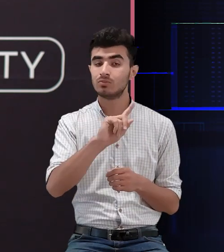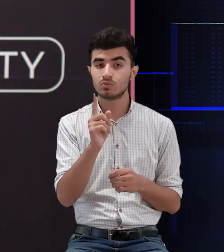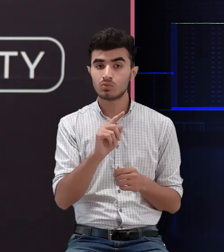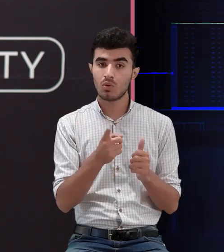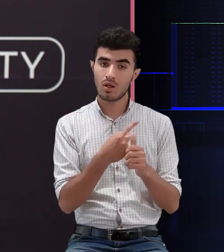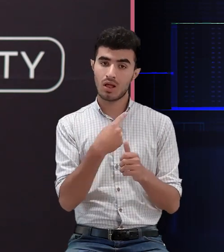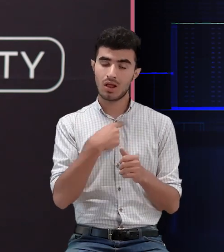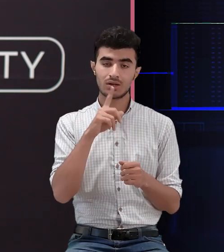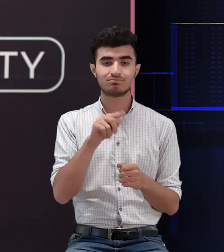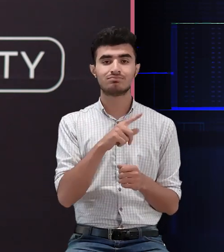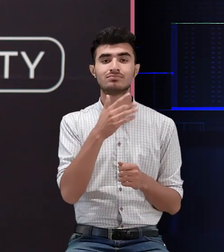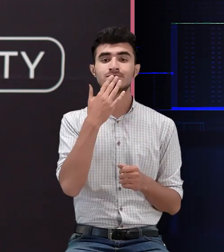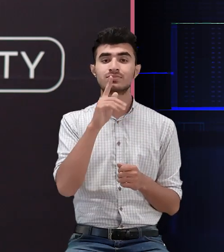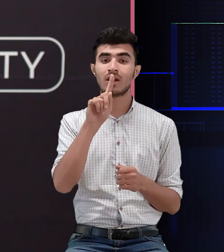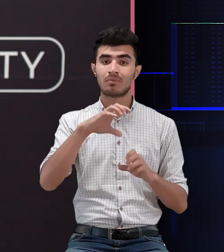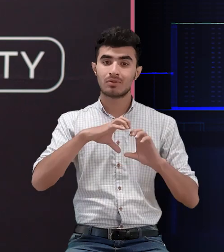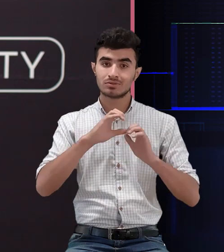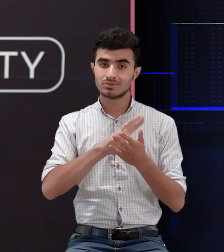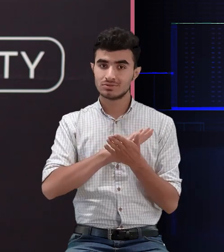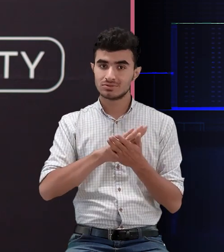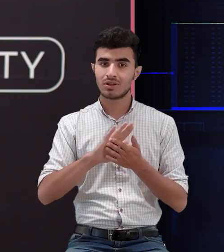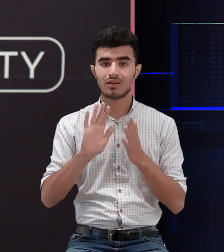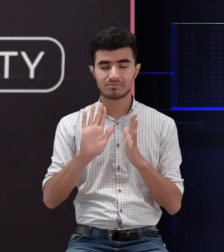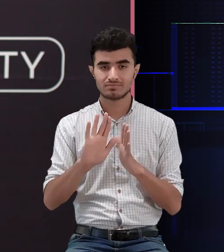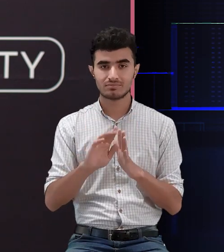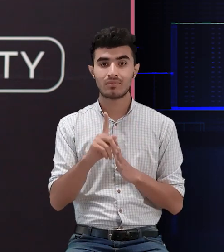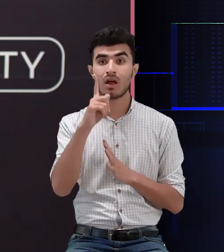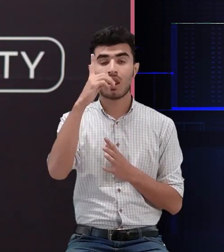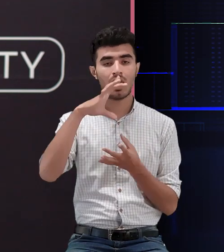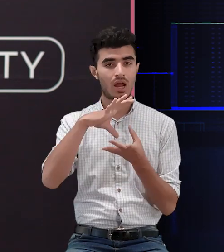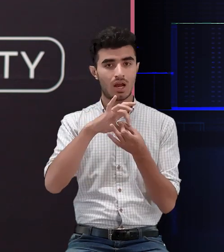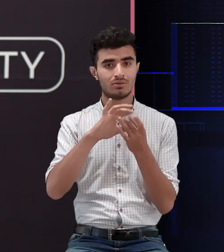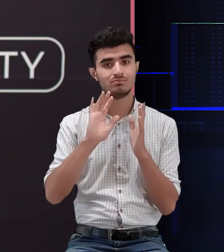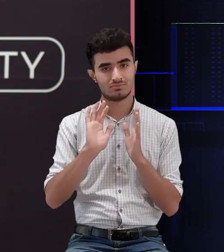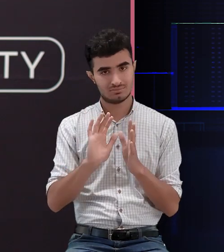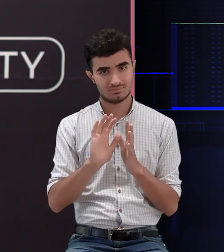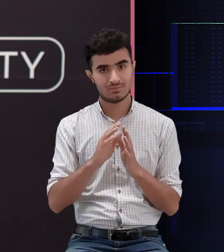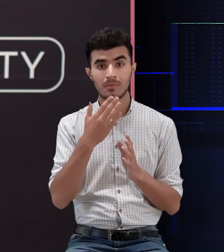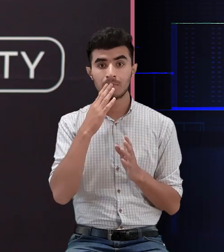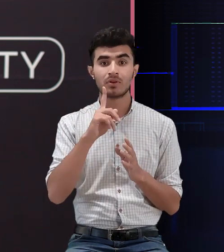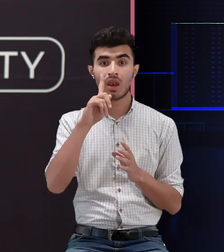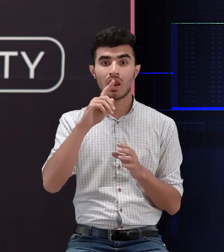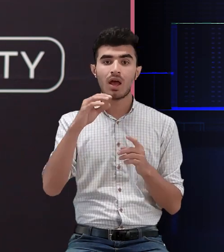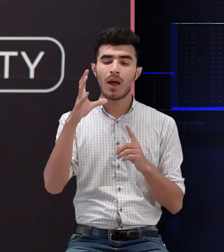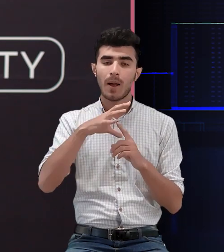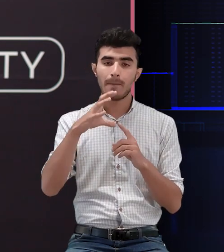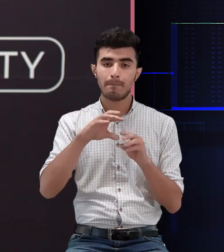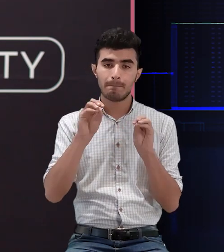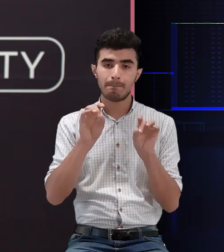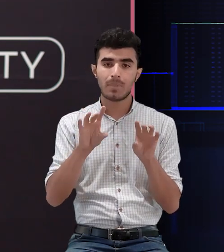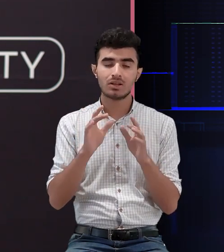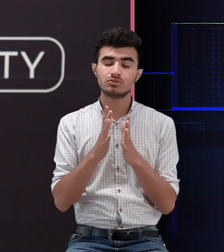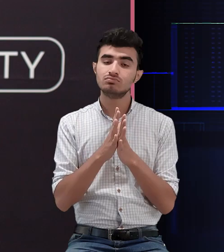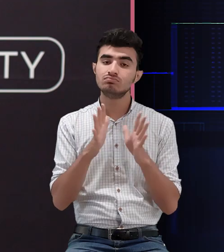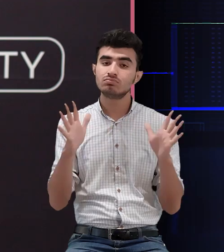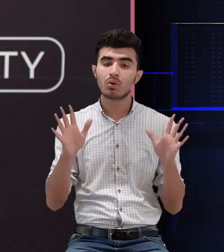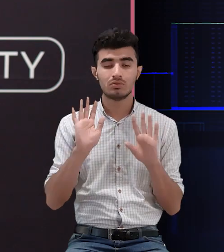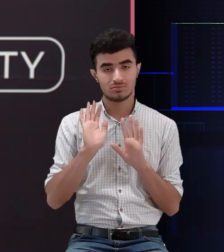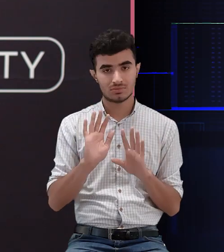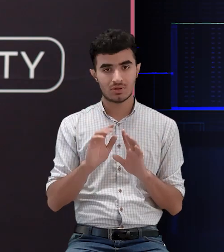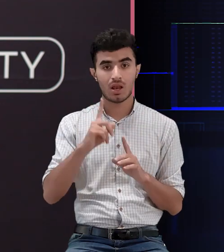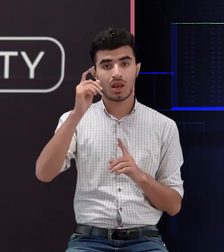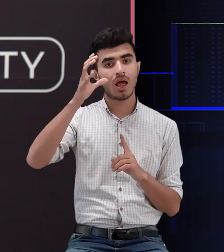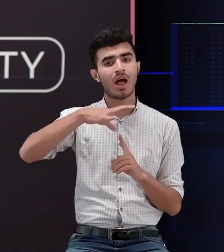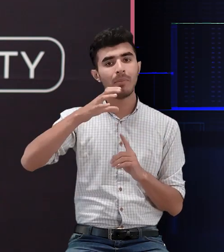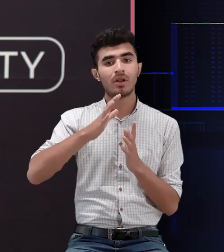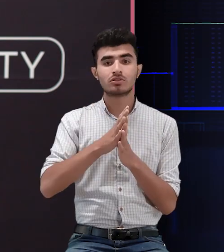اس کو بیچارہ کہہ رہے ہیں, کیونکہ اس کا تو دل بھی صاف, وہ تو اللہ سے بھی کنیکٹڈ, اس کے تو اتنے سارے پلسز ہیں. سو ان